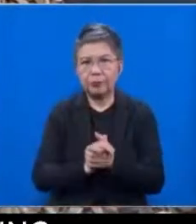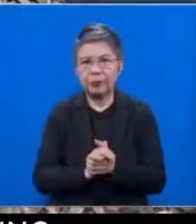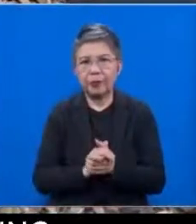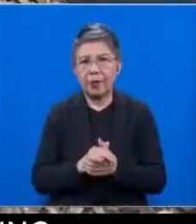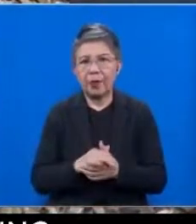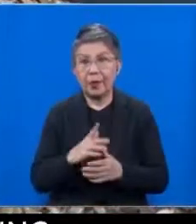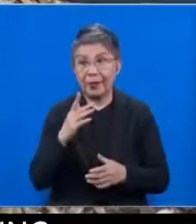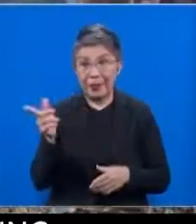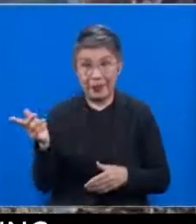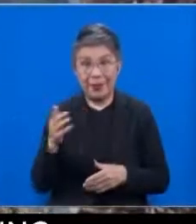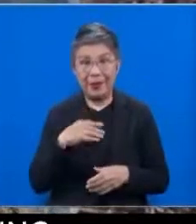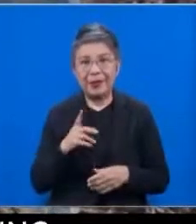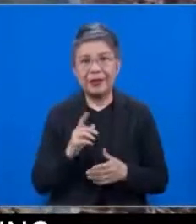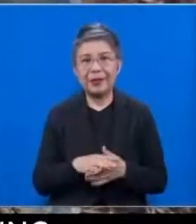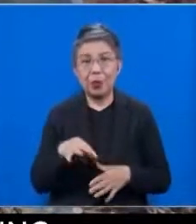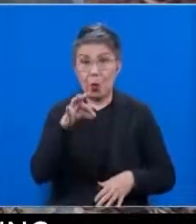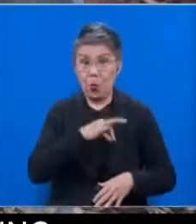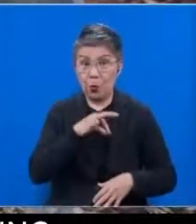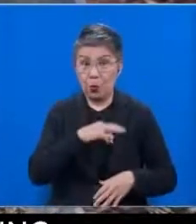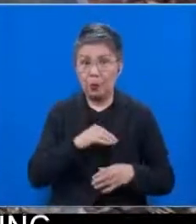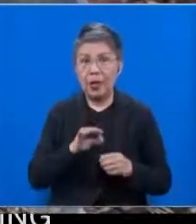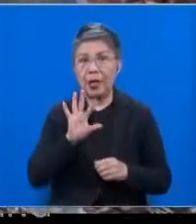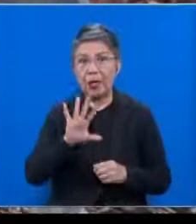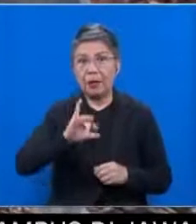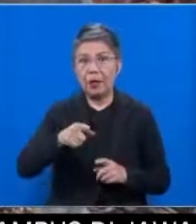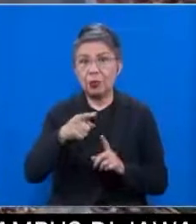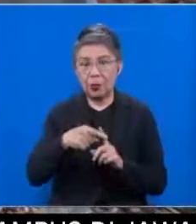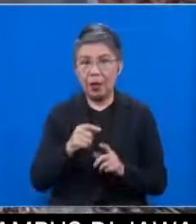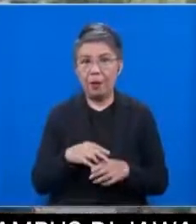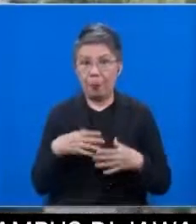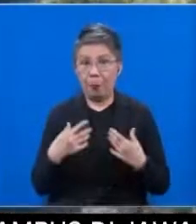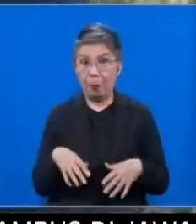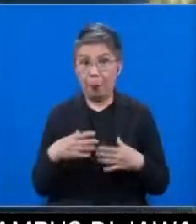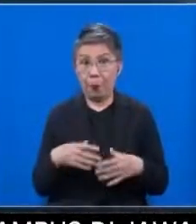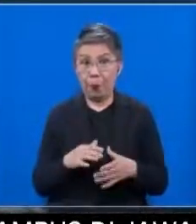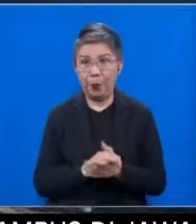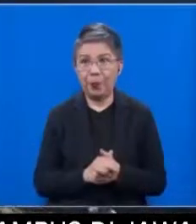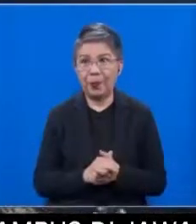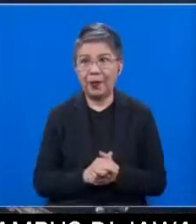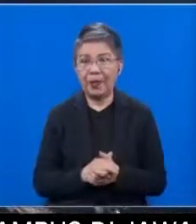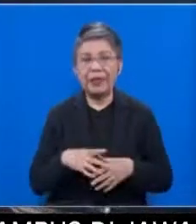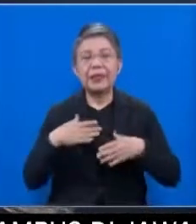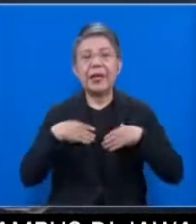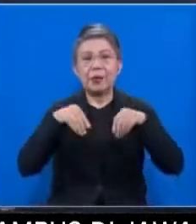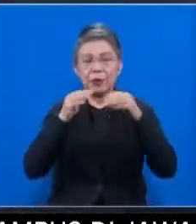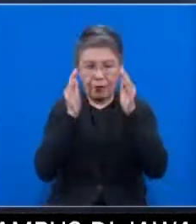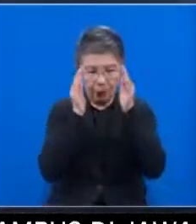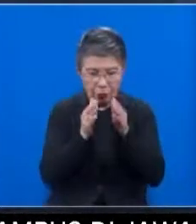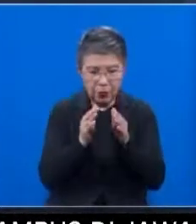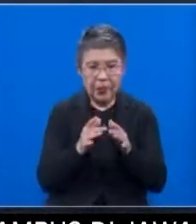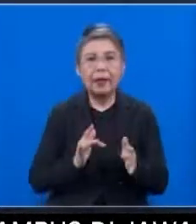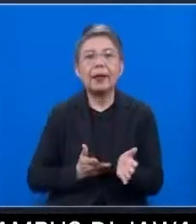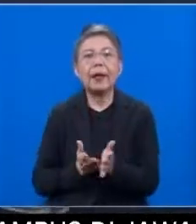usaha bonsai itu, dalam sebulan omset yang diperoleh mencapai Rp5.000.000. Gimana? Penjualannya kita fokus ke di